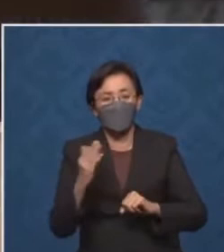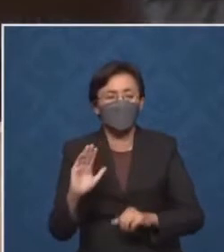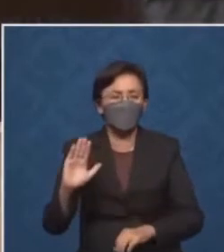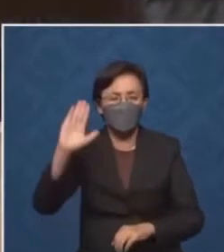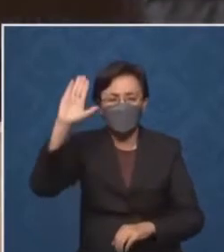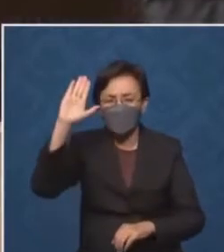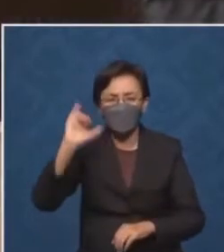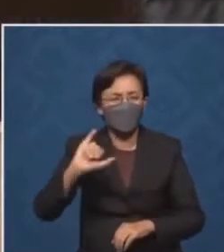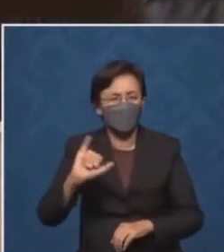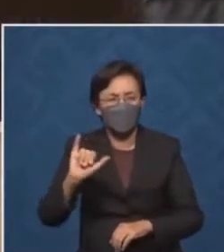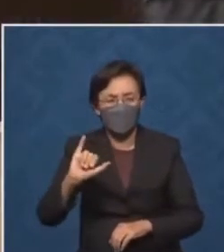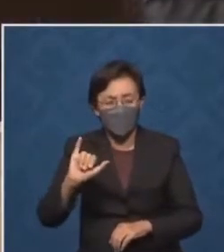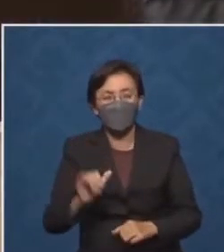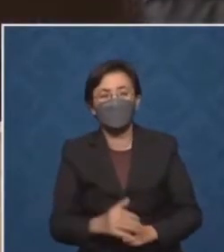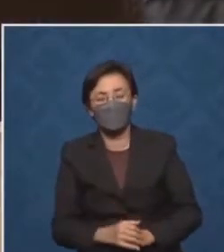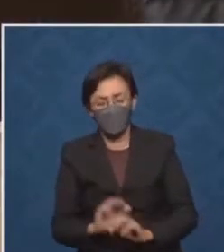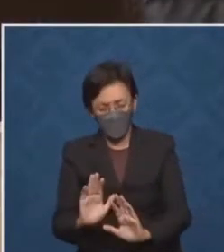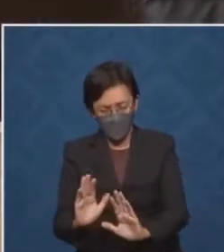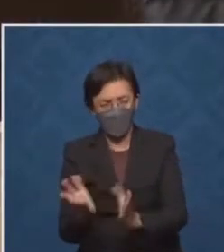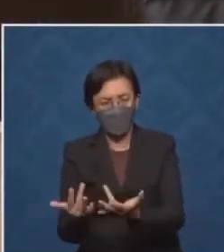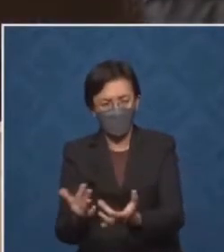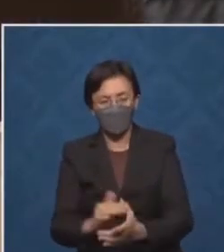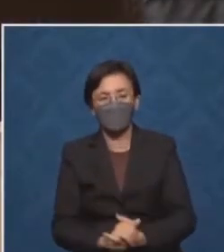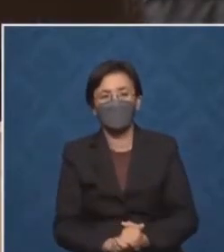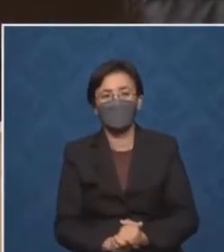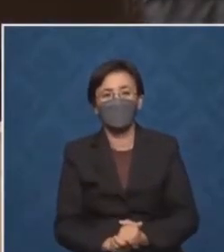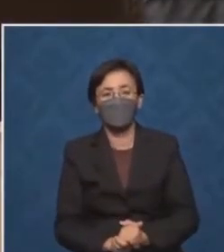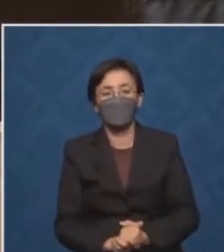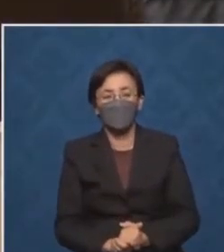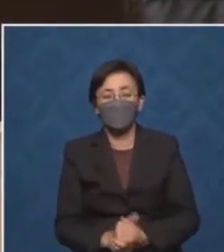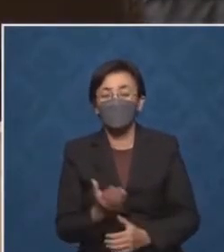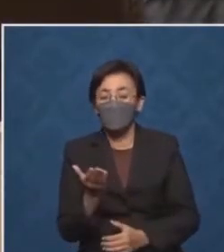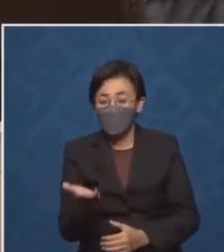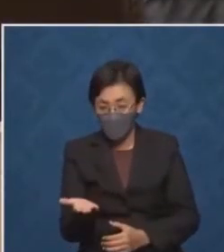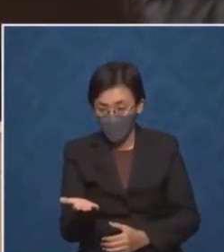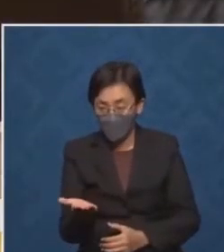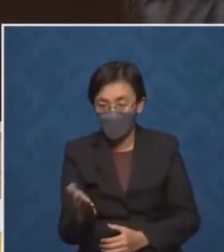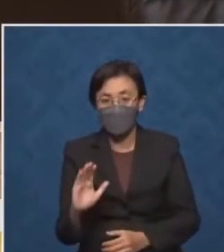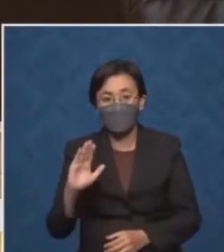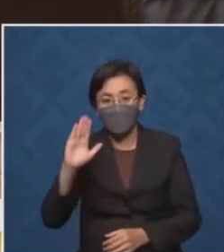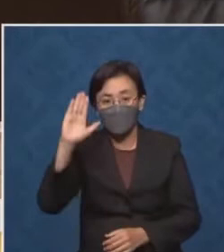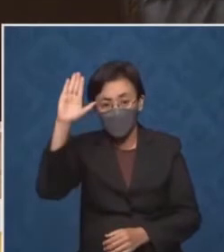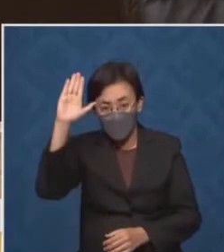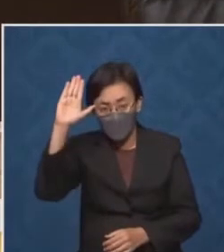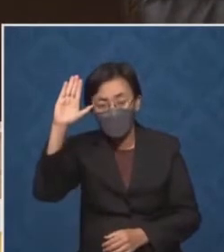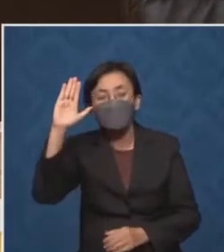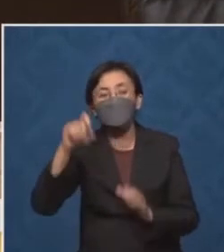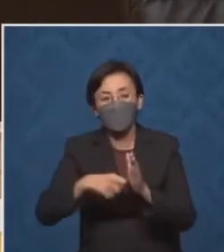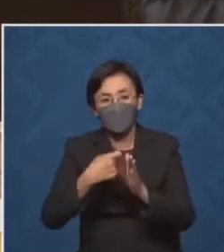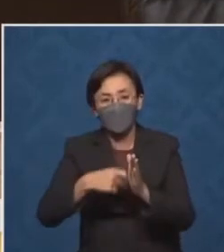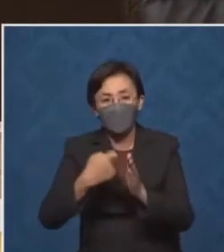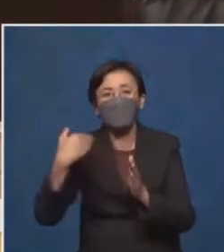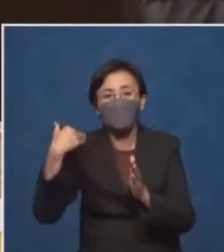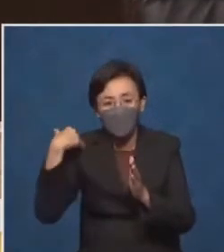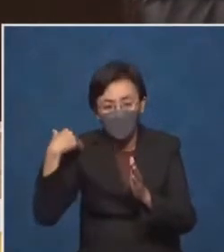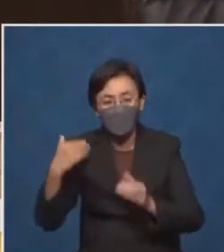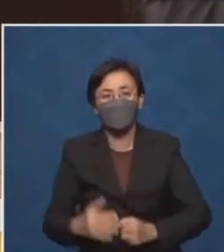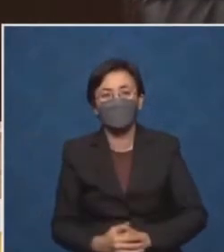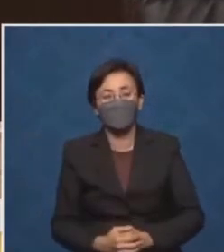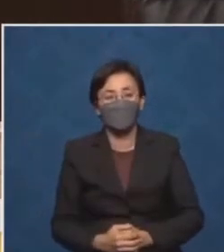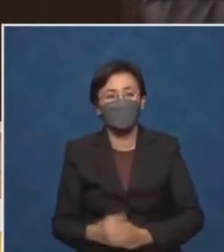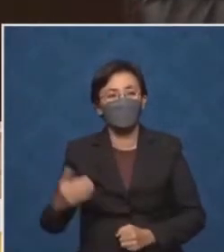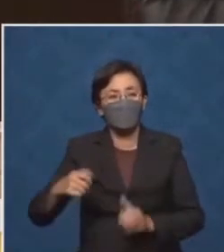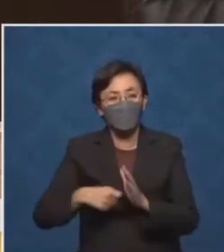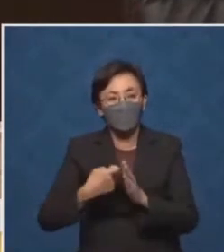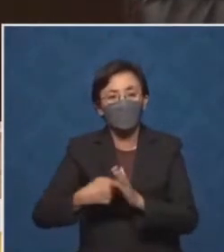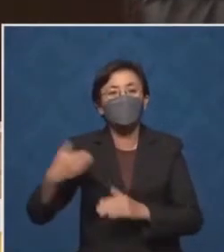Jazmaวสุปชัก็มีเหุผลนะครับ คือแต